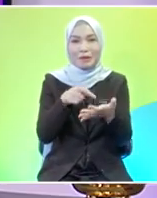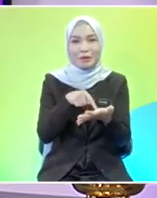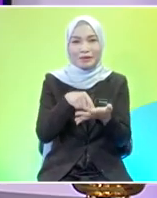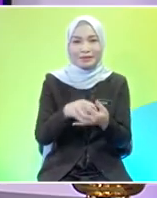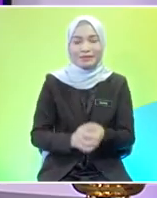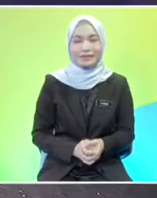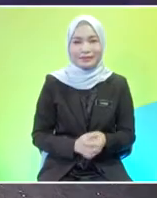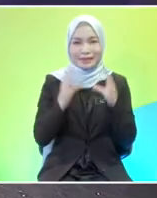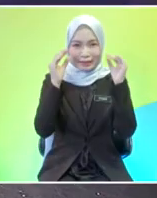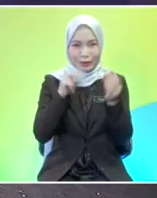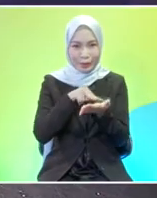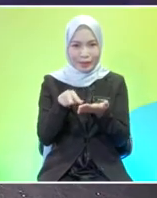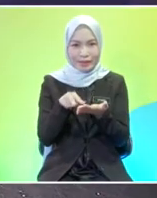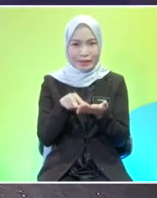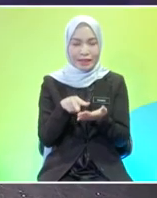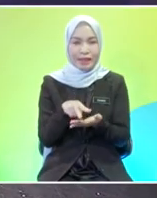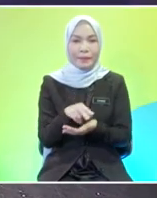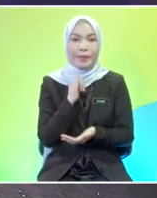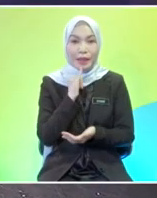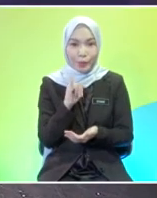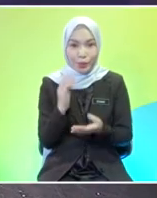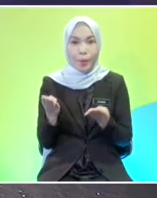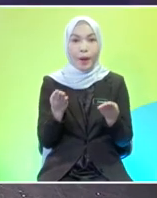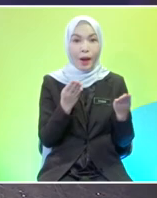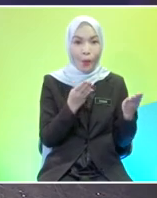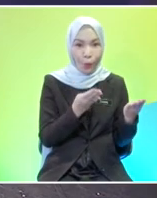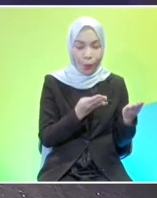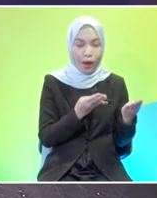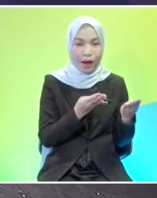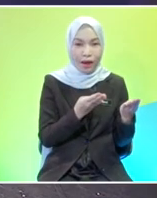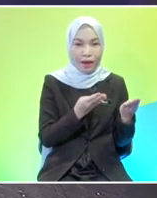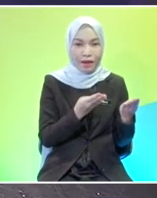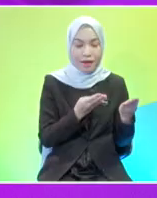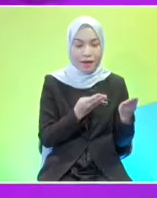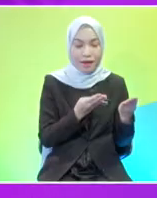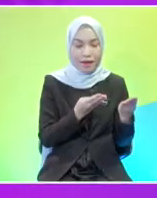Ibu bawa roti eee